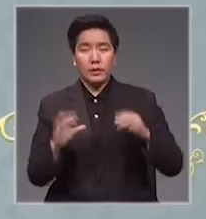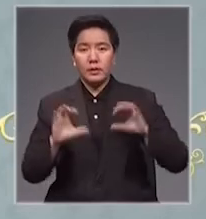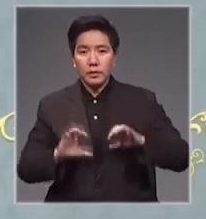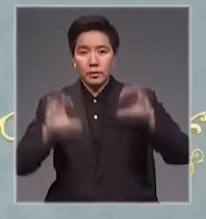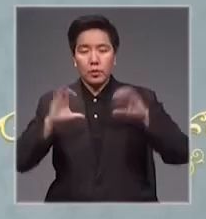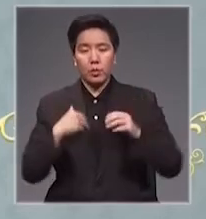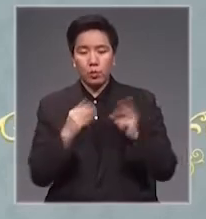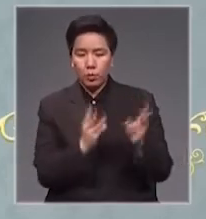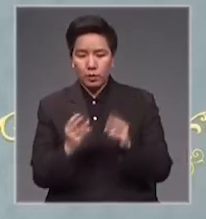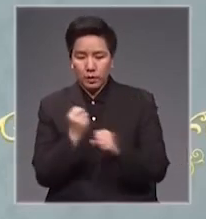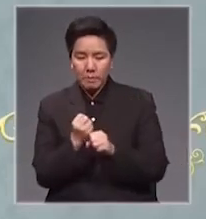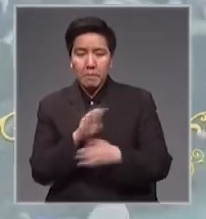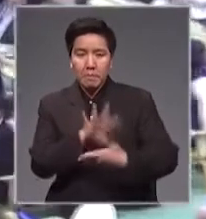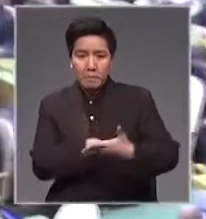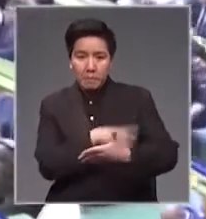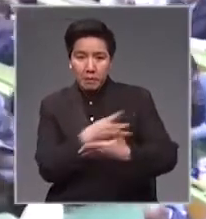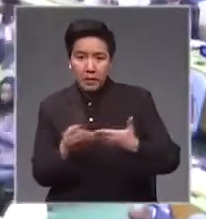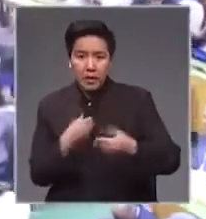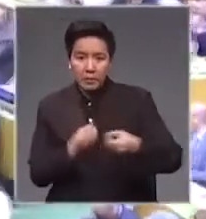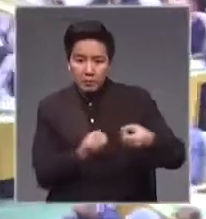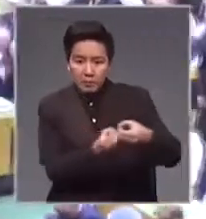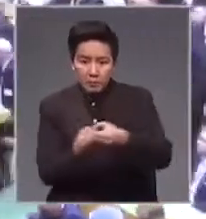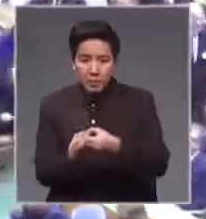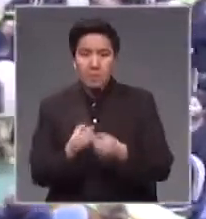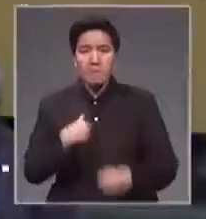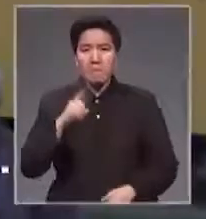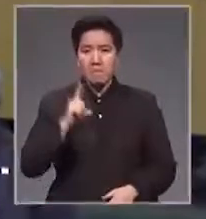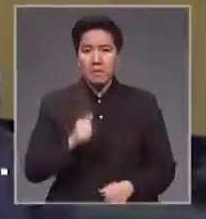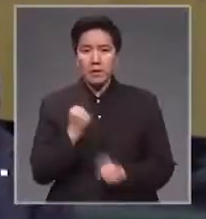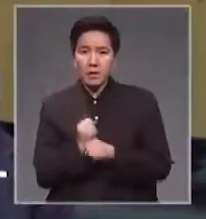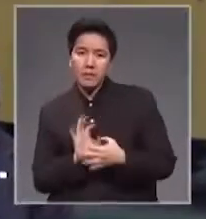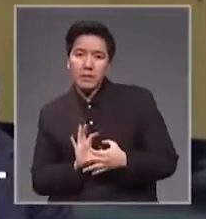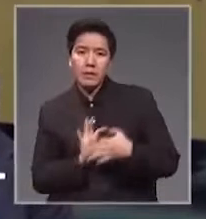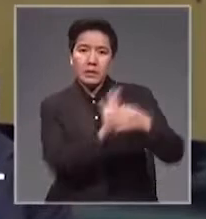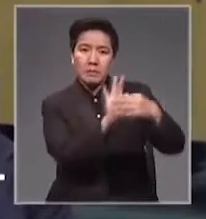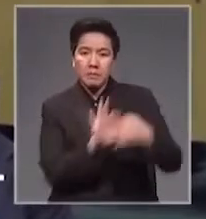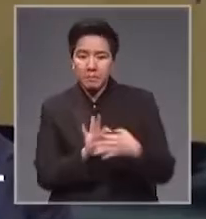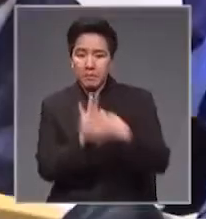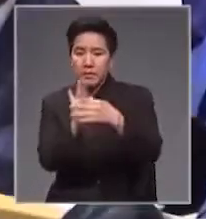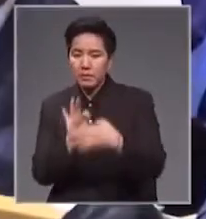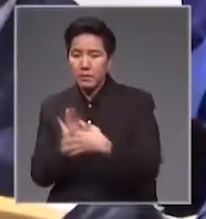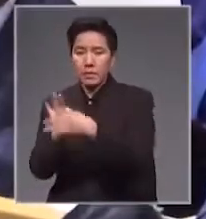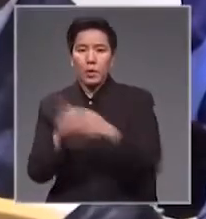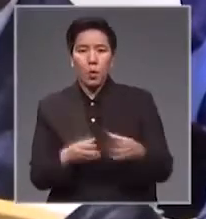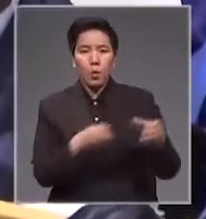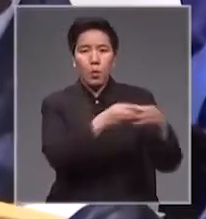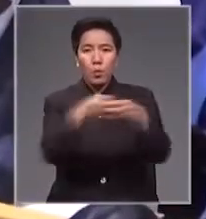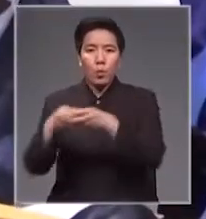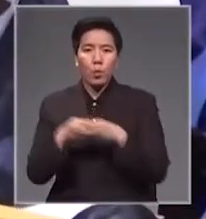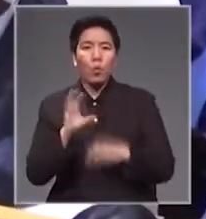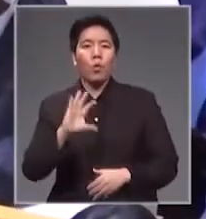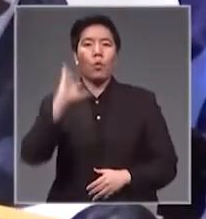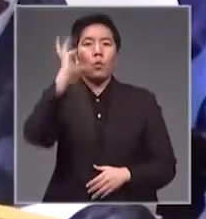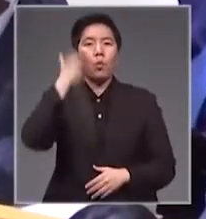าสร้างหุ้นส่วนทางยุทธศาสตร์โดยวางบทบาทเป็นผู้สร้างสะพานเชื่อมความร่วมมือระหว่างกลุ่มต่างๆในประชาคมโลกภายใต้แน